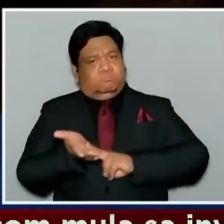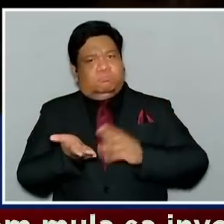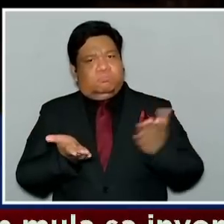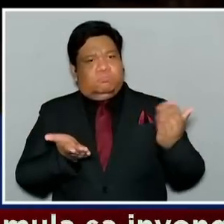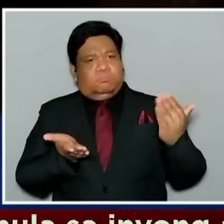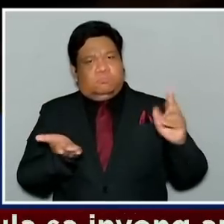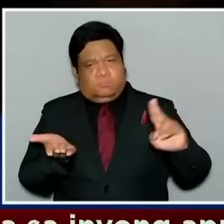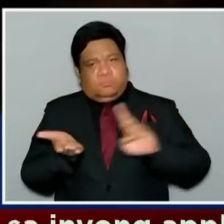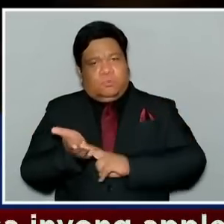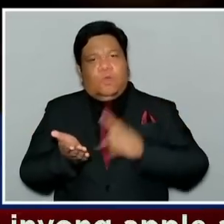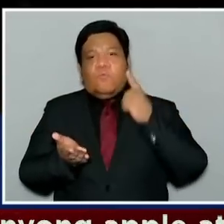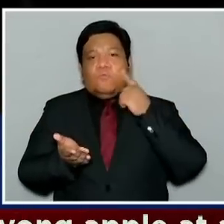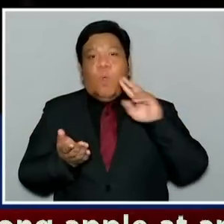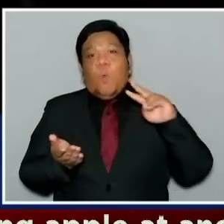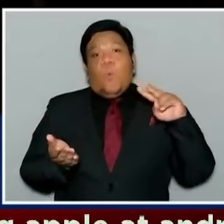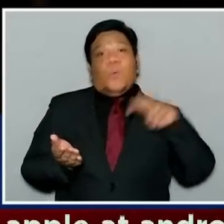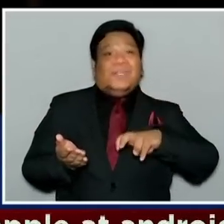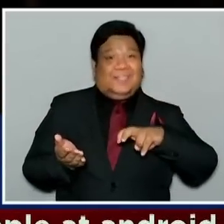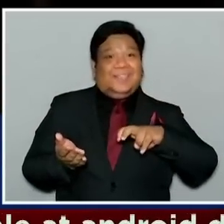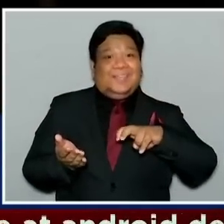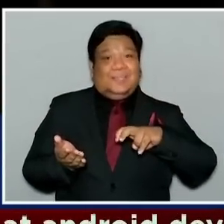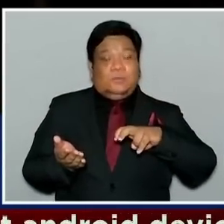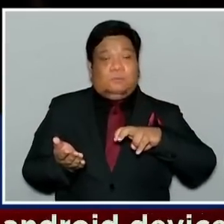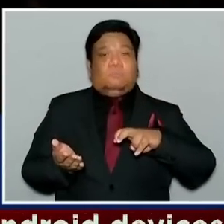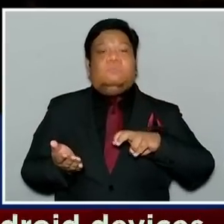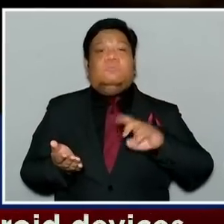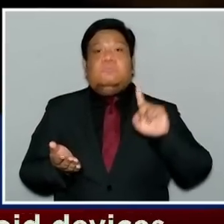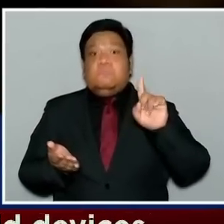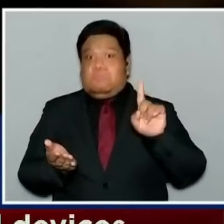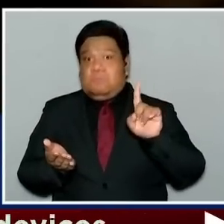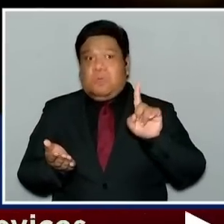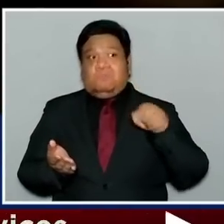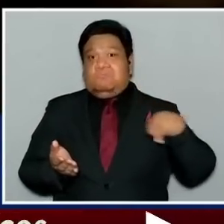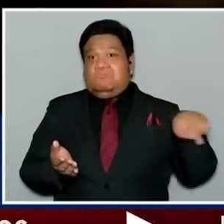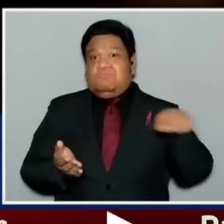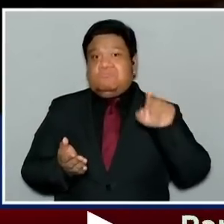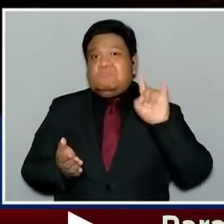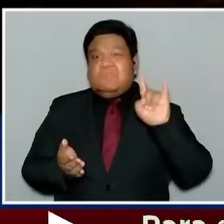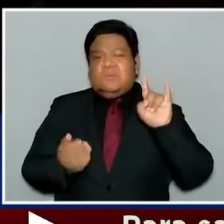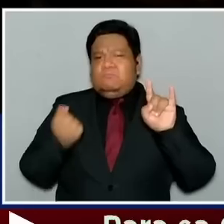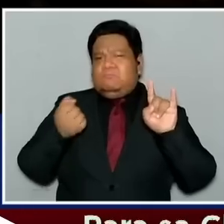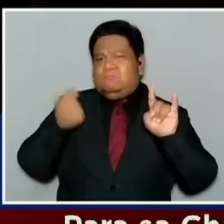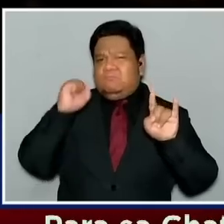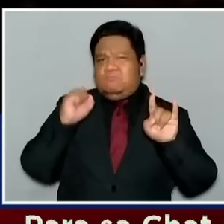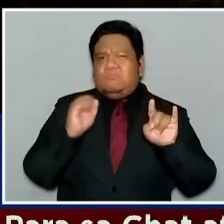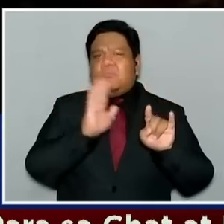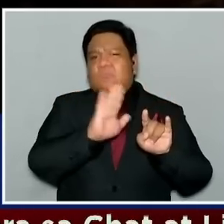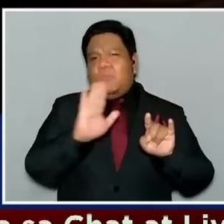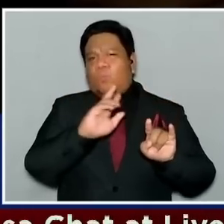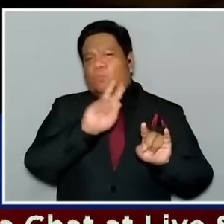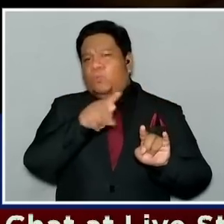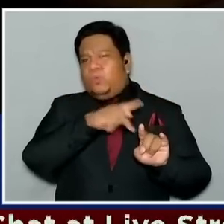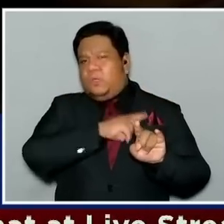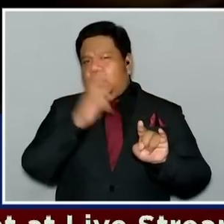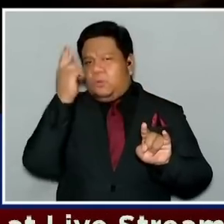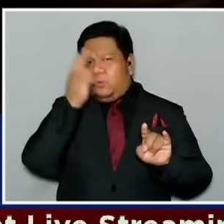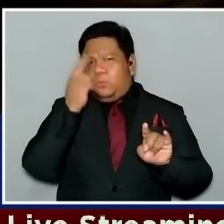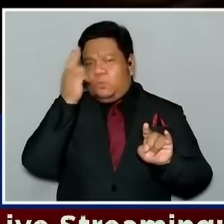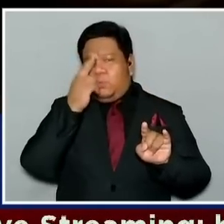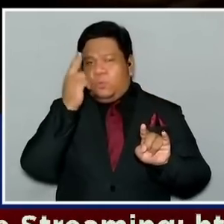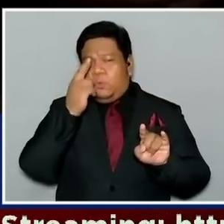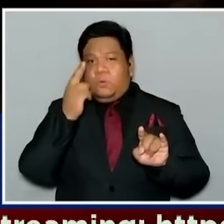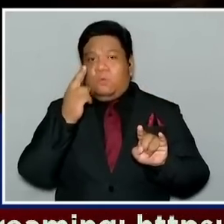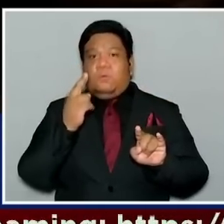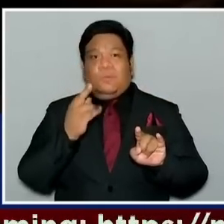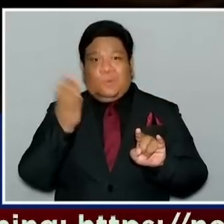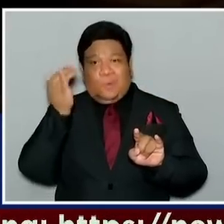taga-media bilang mga testigo. Pero tumanggi sila dahil sa mga personal na dahilan, hindi rin naman maayos